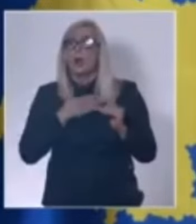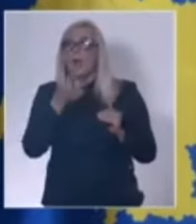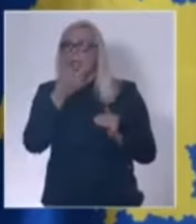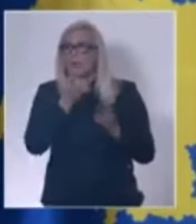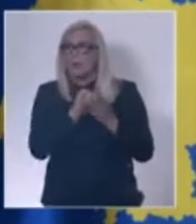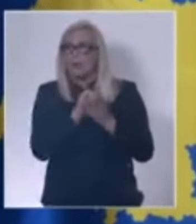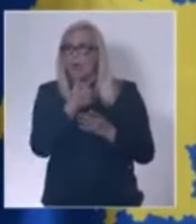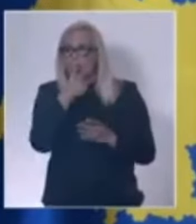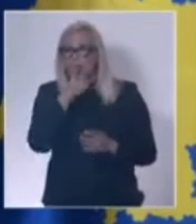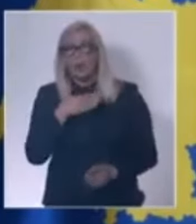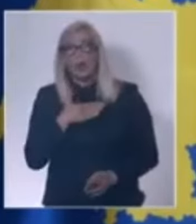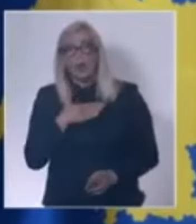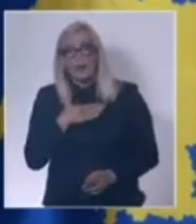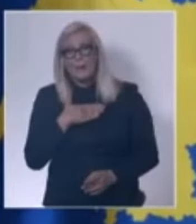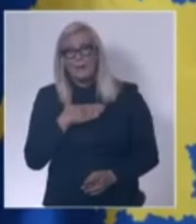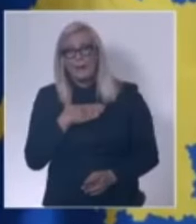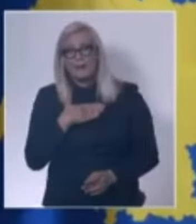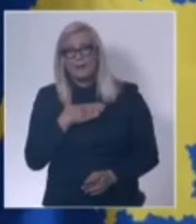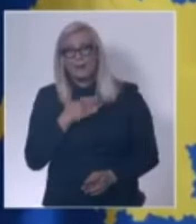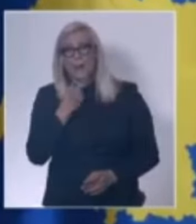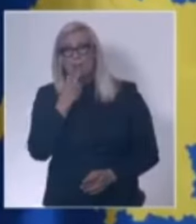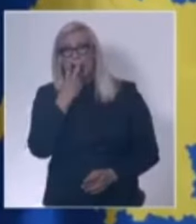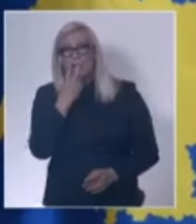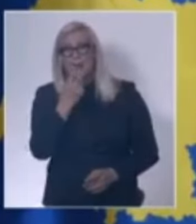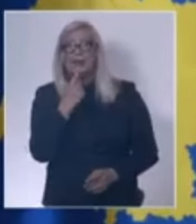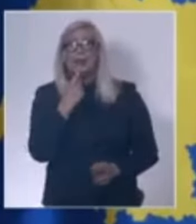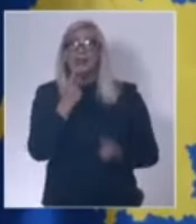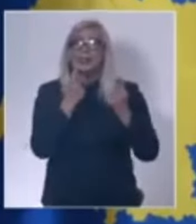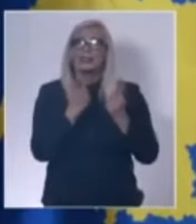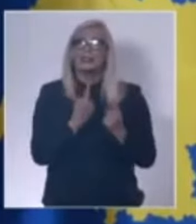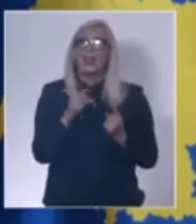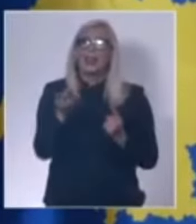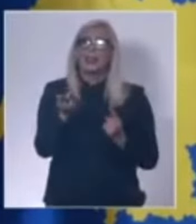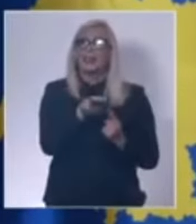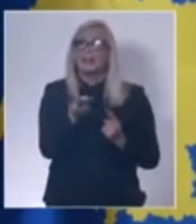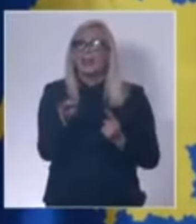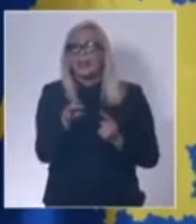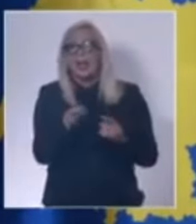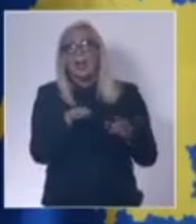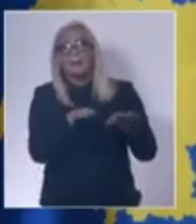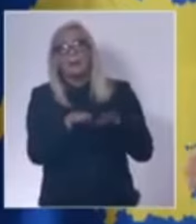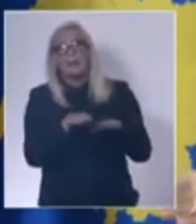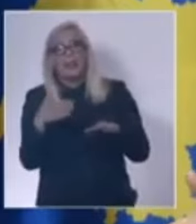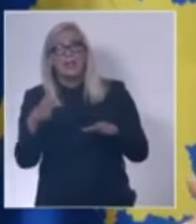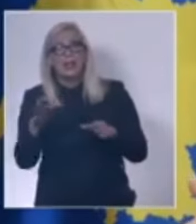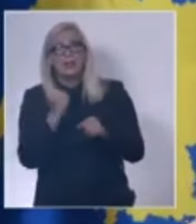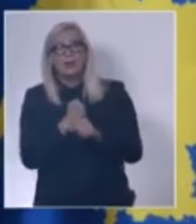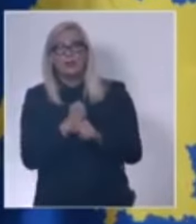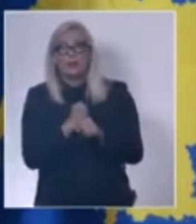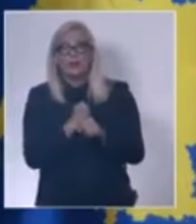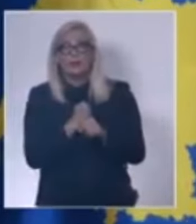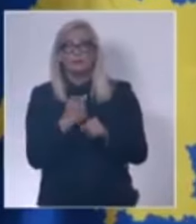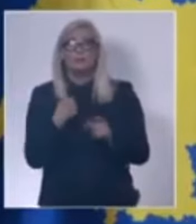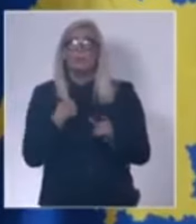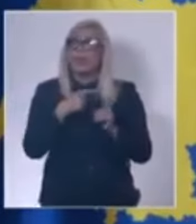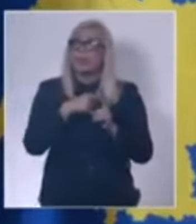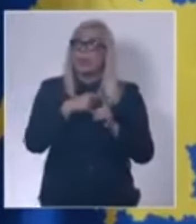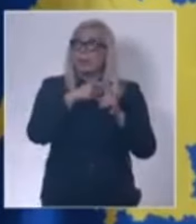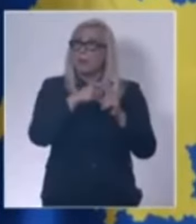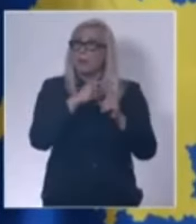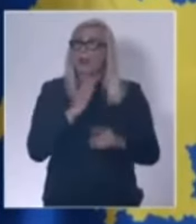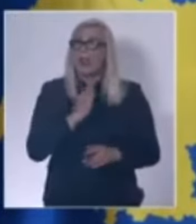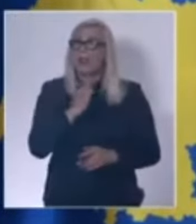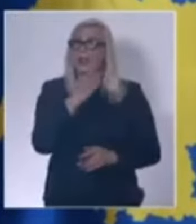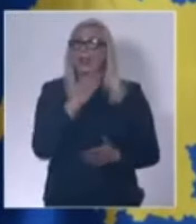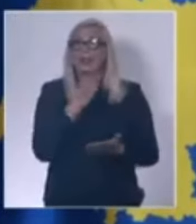duke parë komunikata qëndrimit e dy ministrive tonat jashtme, jam shumë optimist për të ardhmen, se nuk do të